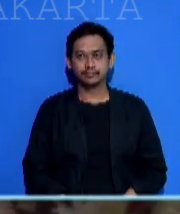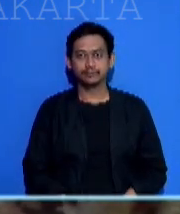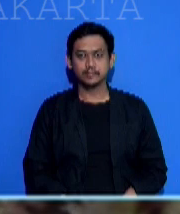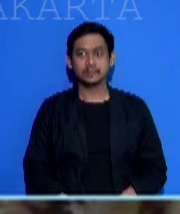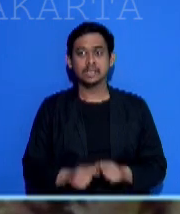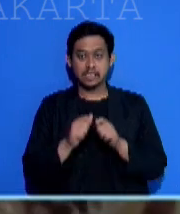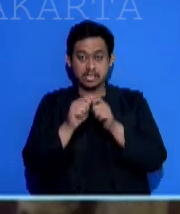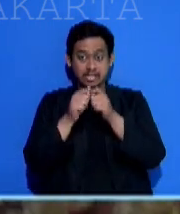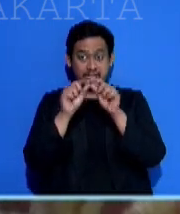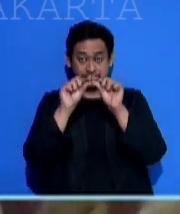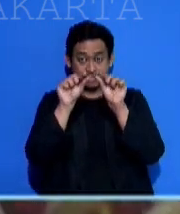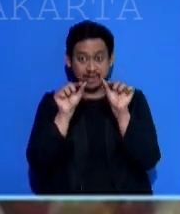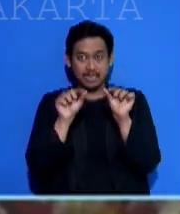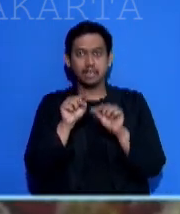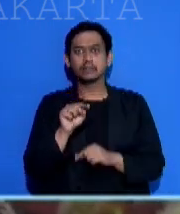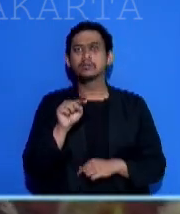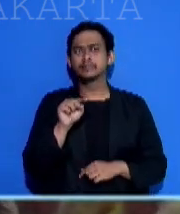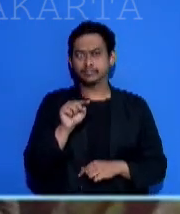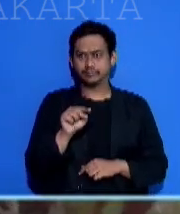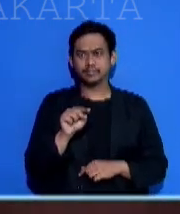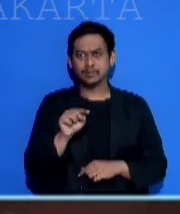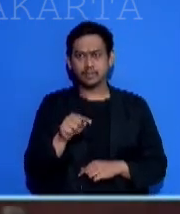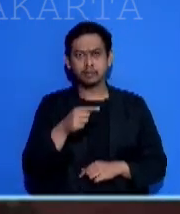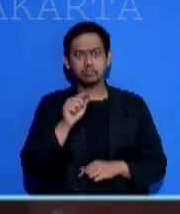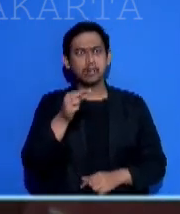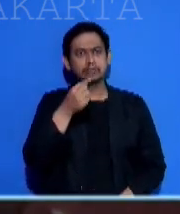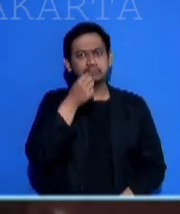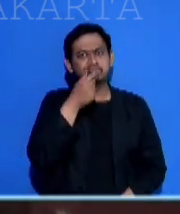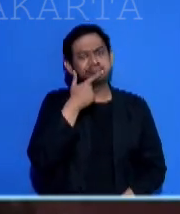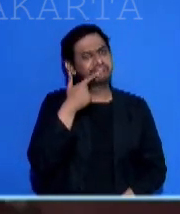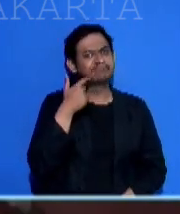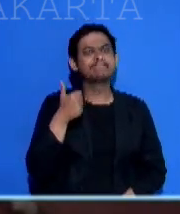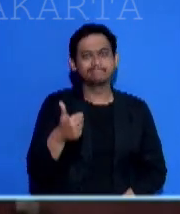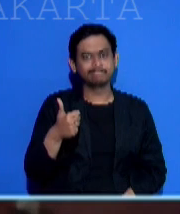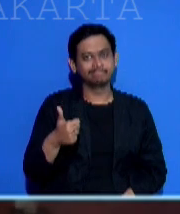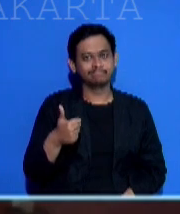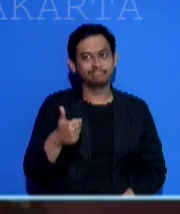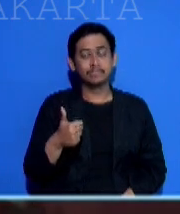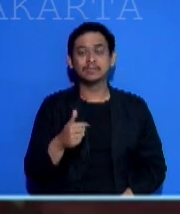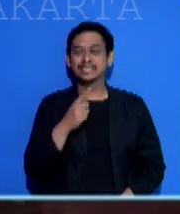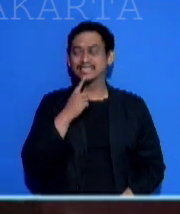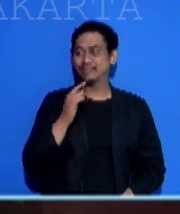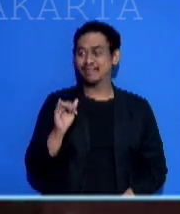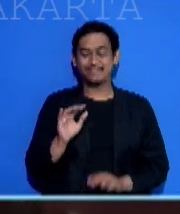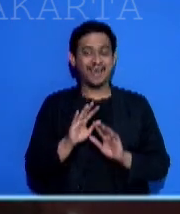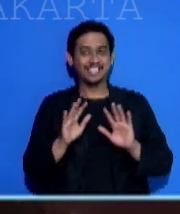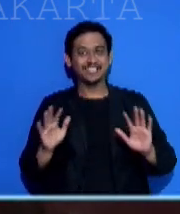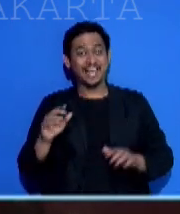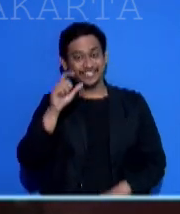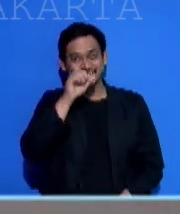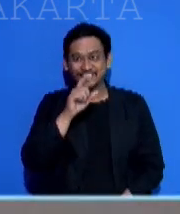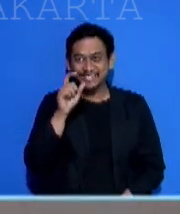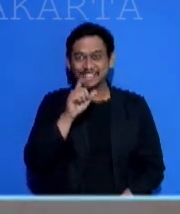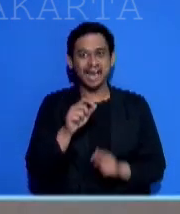Gunung Kidul menika sampun kawentar kanthi raosipun ingkang gurih lan manis saengga boten maiben menawi saben taun panyuwunan mete